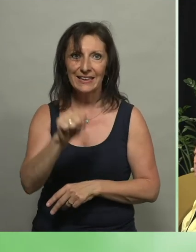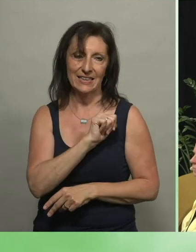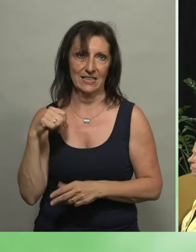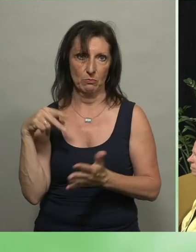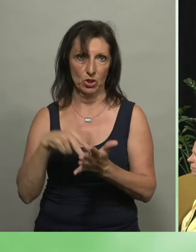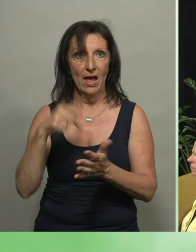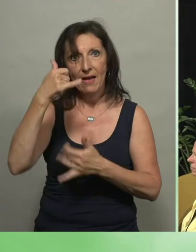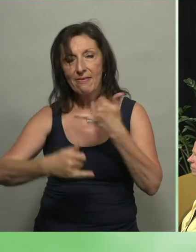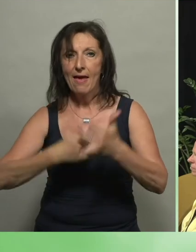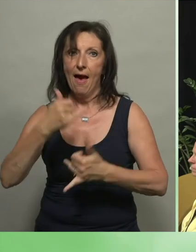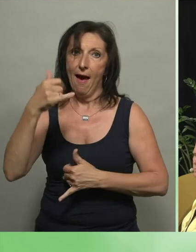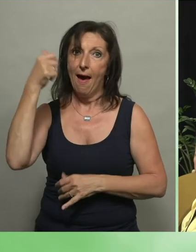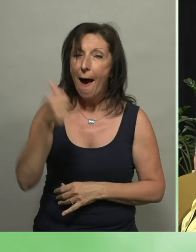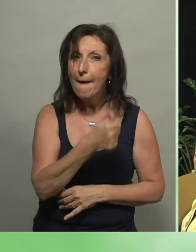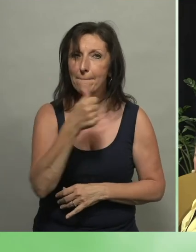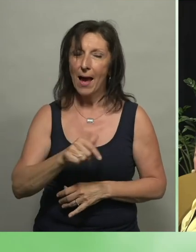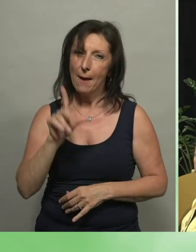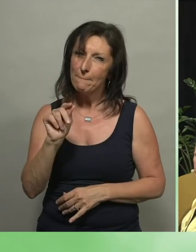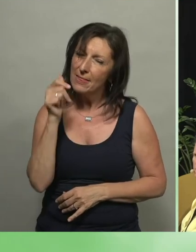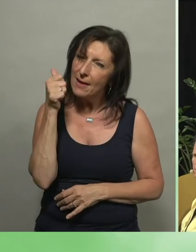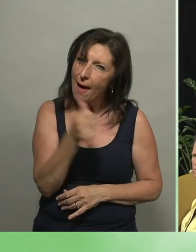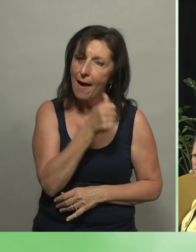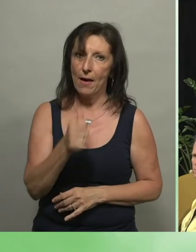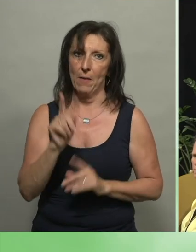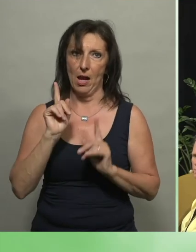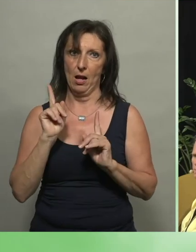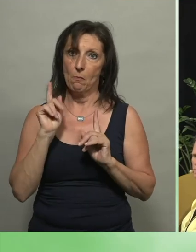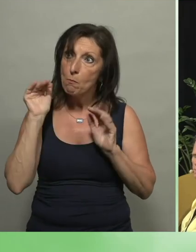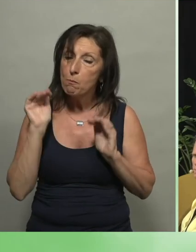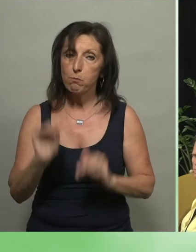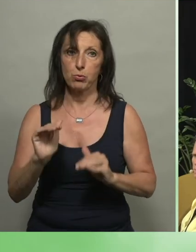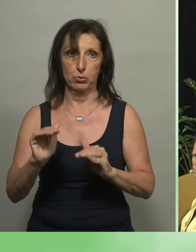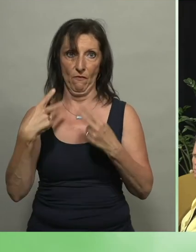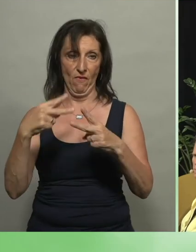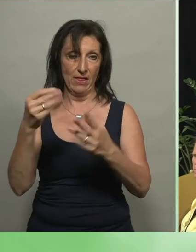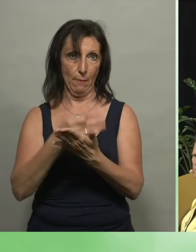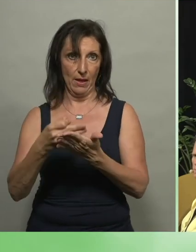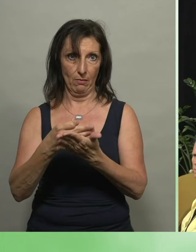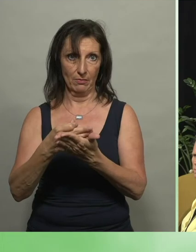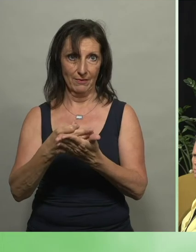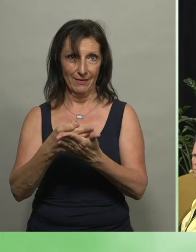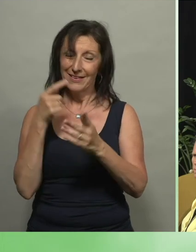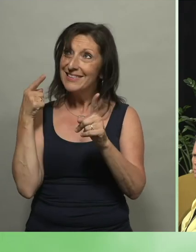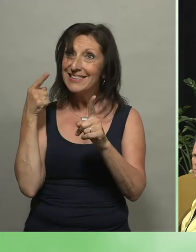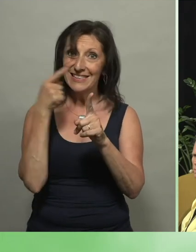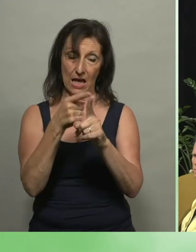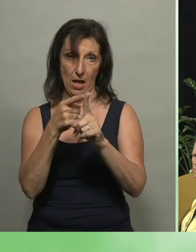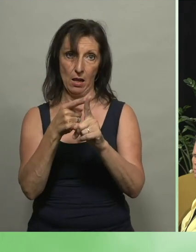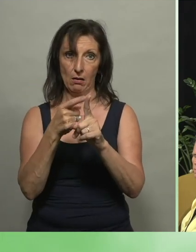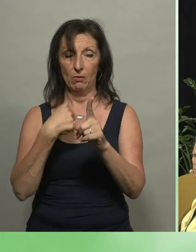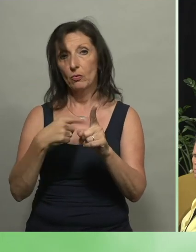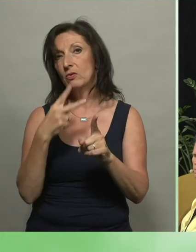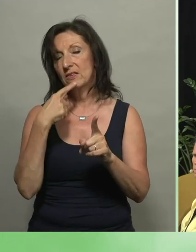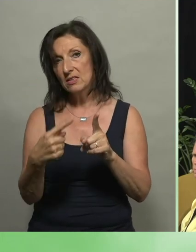im Jahr mindestens eine Fortbildung, eine Qualifikationsmaßnahme bekommen müssen. Das ist ein großes Ziel, aber ein notwendiges Ziel aus meiner